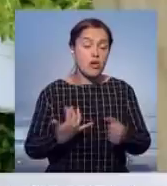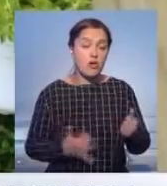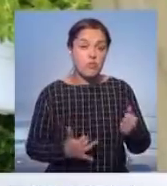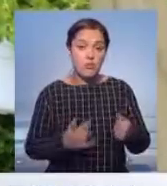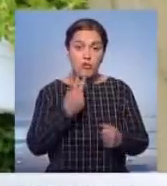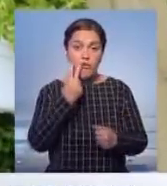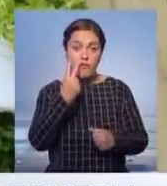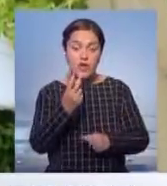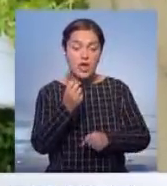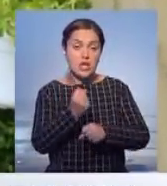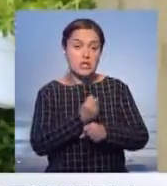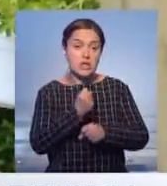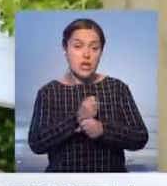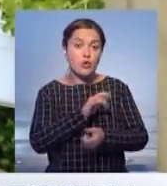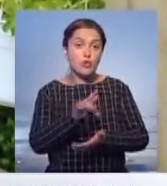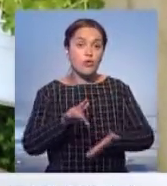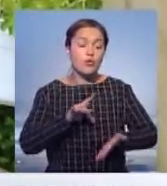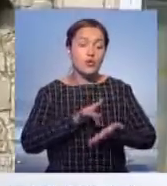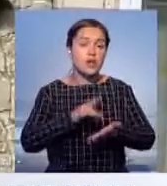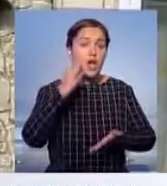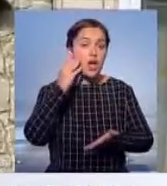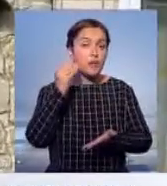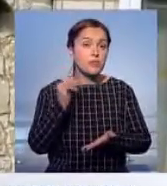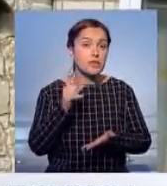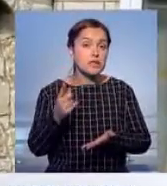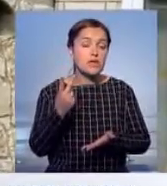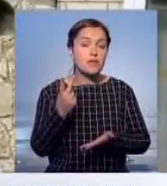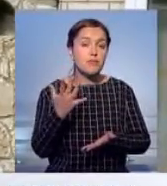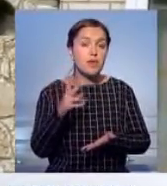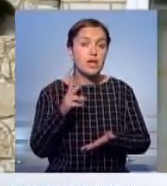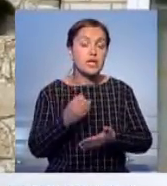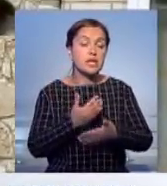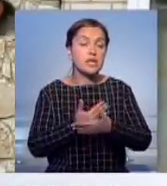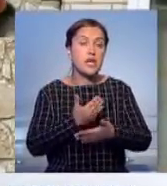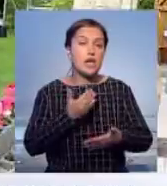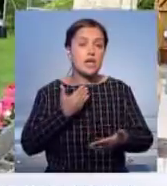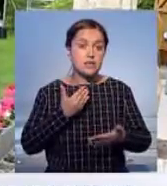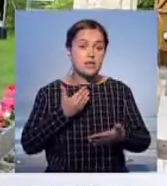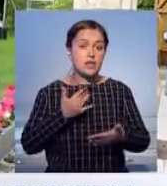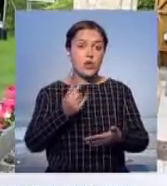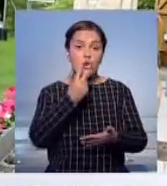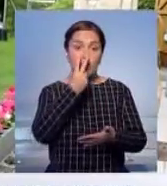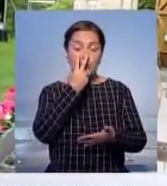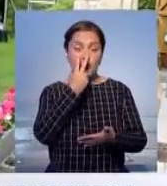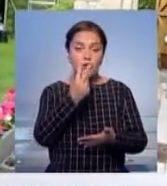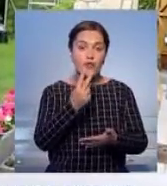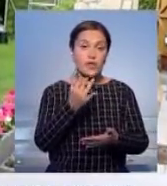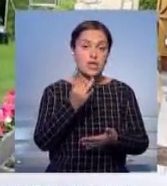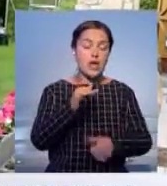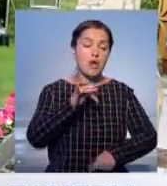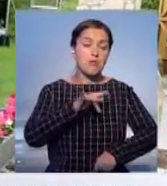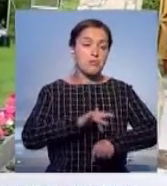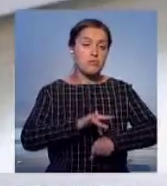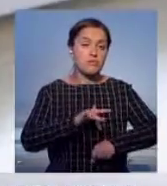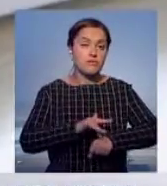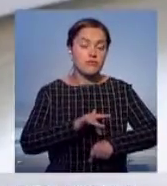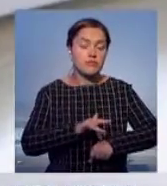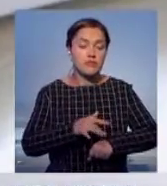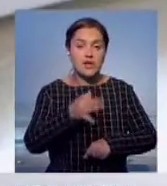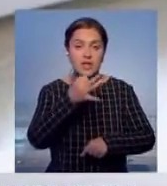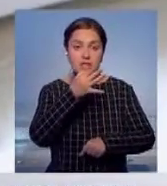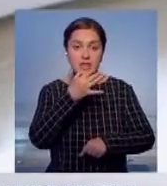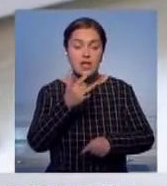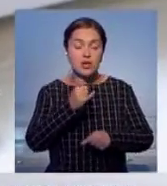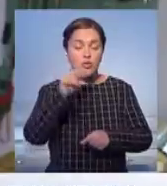увидел в консерватории города Алматы 25 лет назад. И, как говорится, увидел и полюбил. А позже и